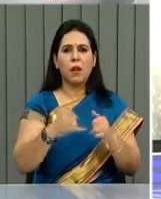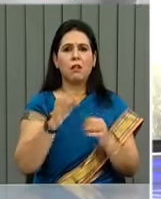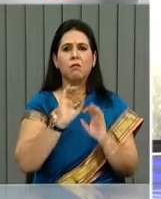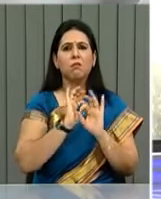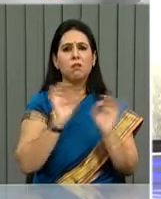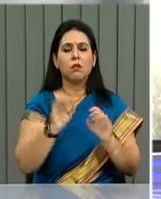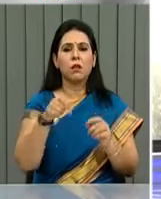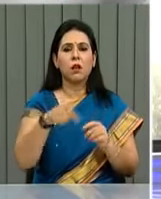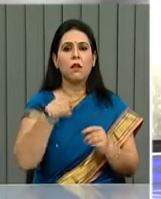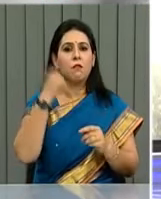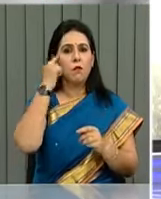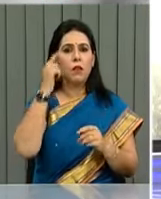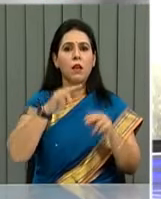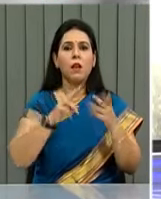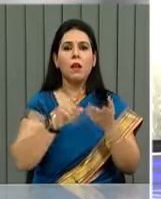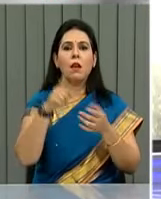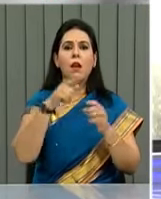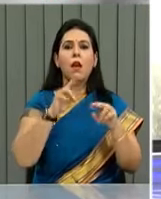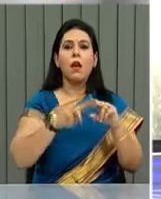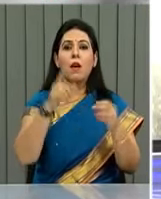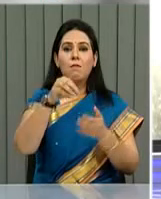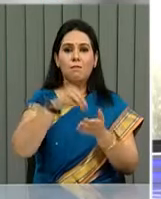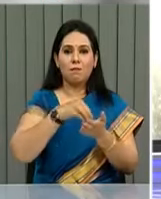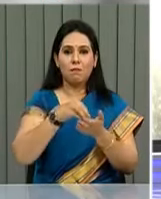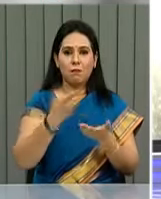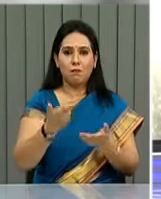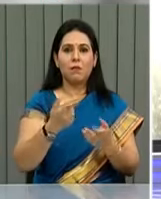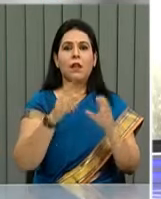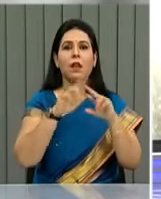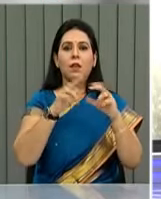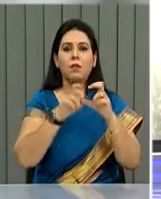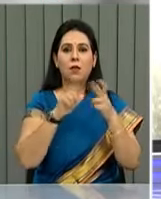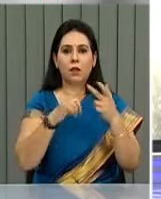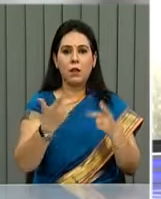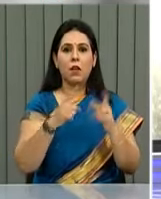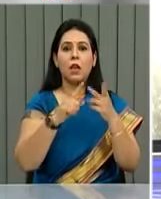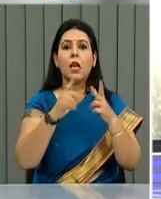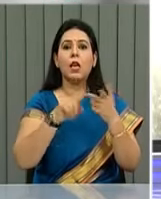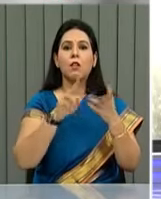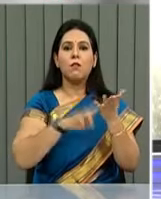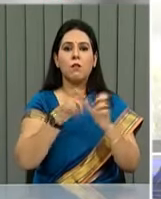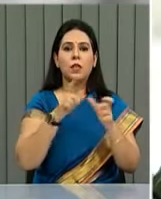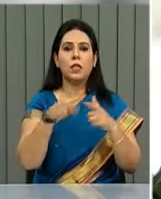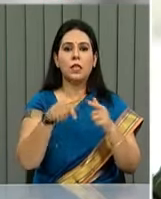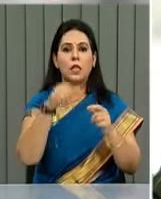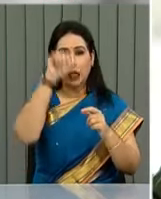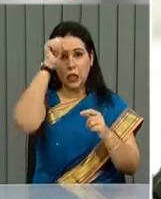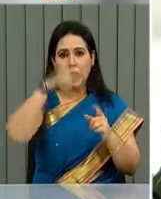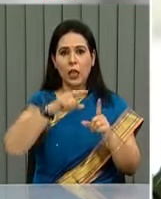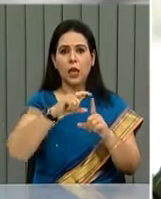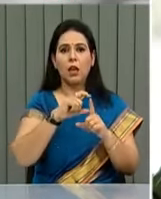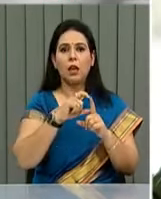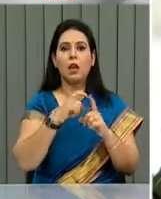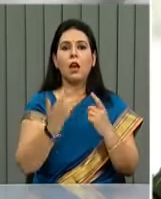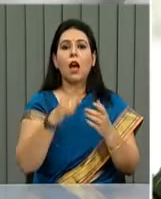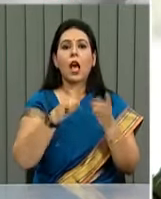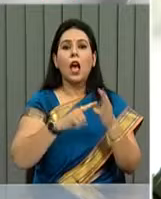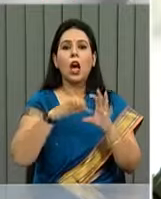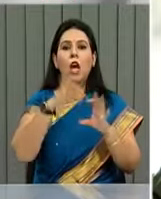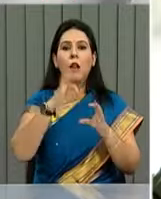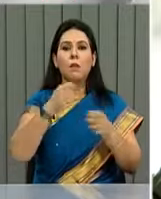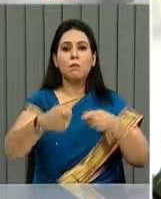हम इन्वेस्टमेंट, इन्फ्लेशन और जीडीपी ग्रोथ की बात करें, तो भारत की आर्थिक व्यवस्था को क्या फर्क पड़ा है और विश्व की तुलना